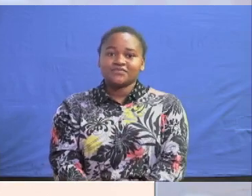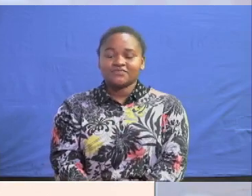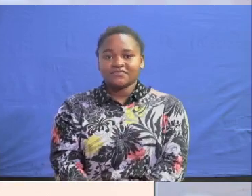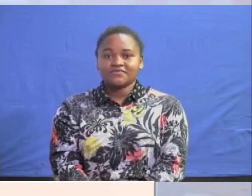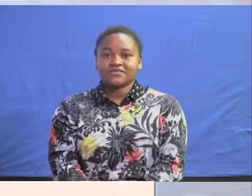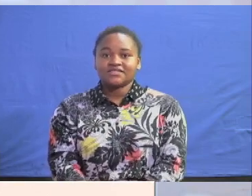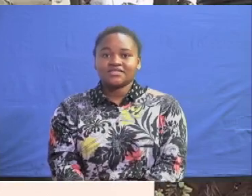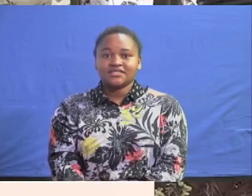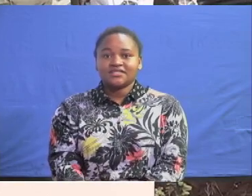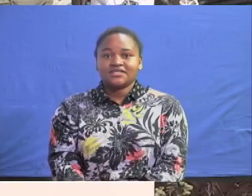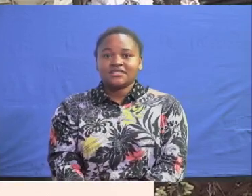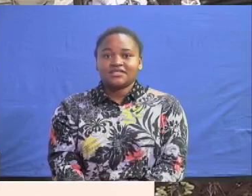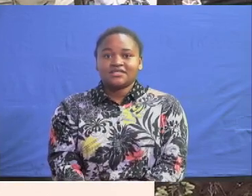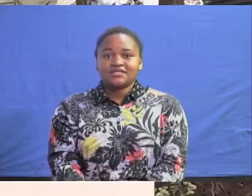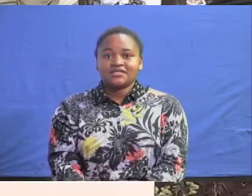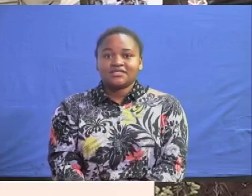yafuatayo.